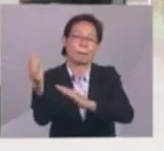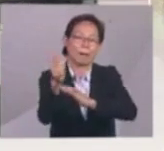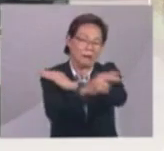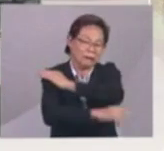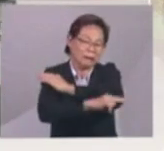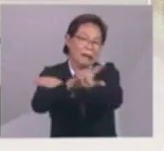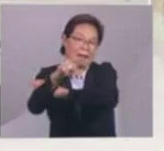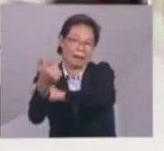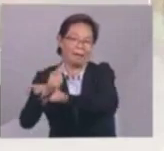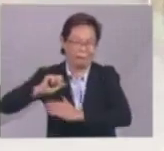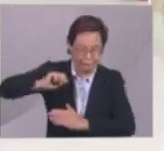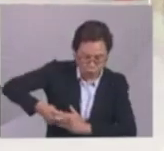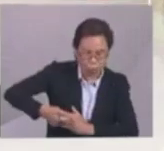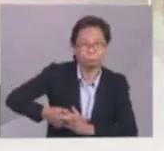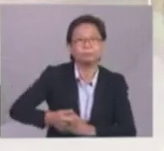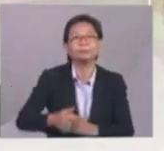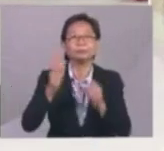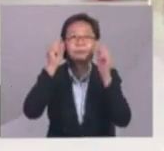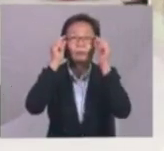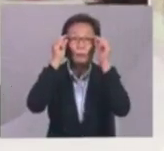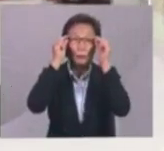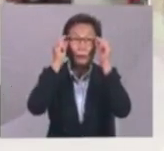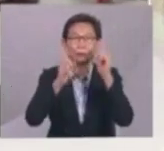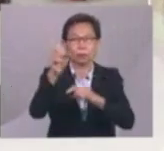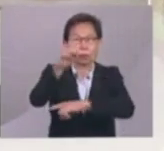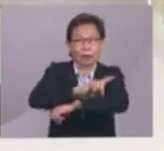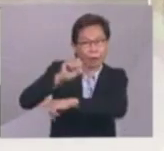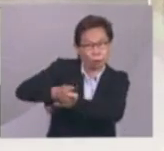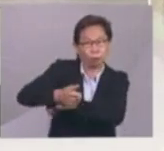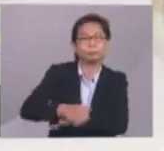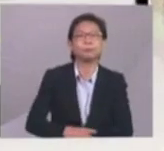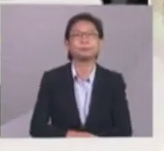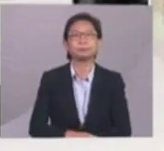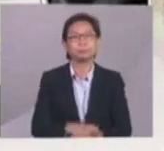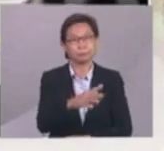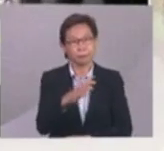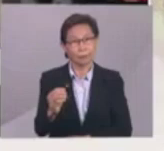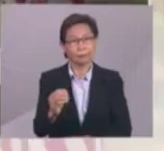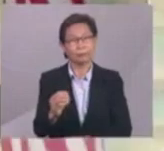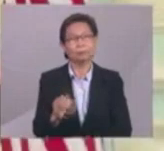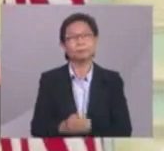lain besok, sepanjang hari, 1 hari besok. Dan juga